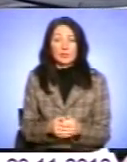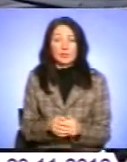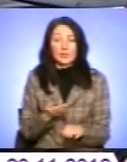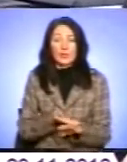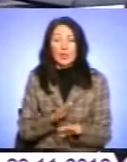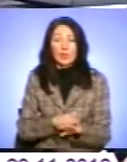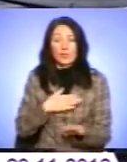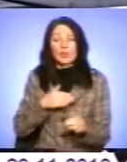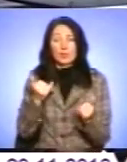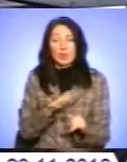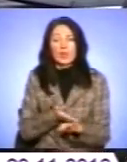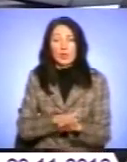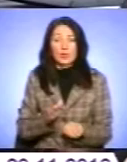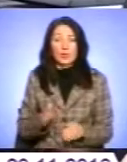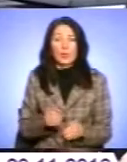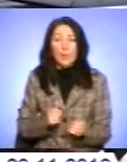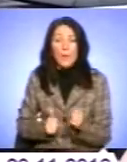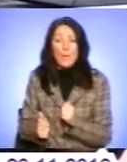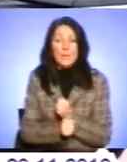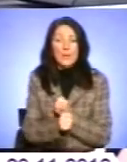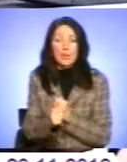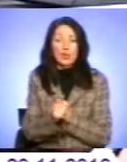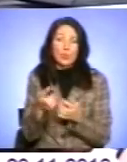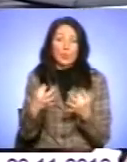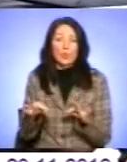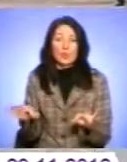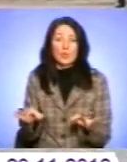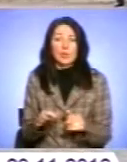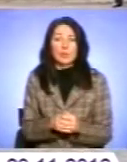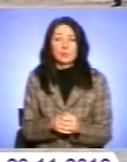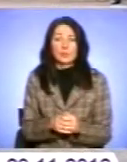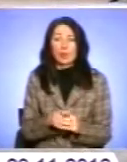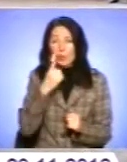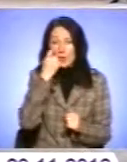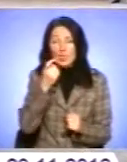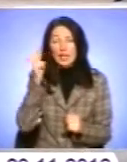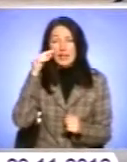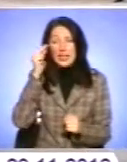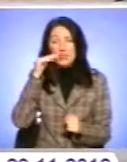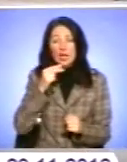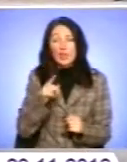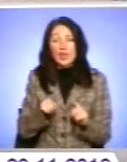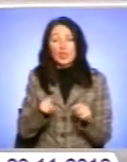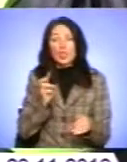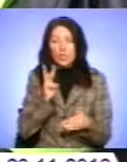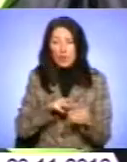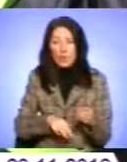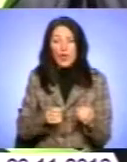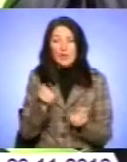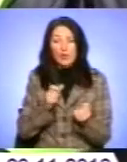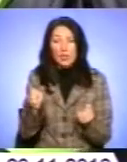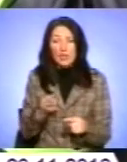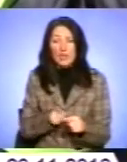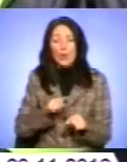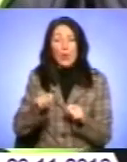Тяжко, у нас зараз тяжко, наприклад, проїхати, щоб пропустили. Попереджати, навчати, а іноді і штрафувати водіїв,